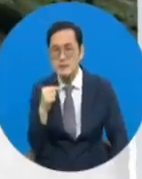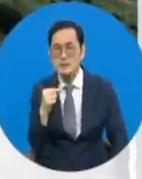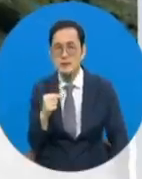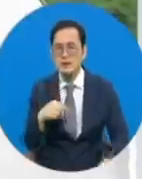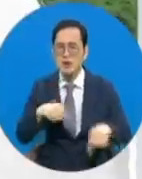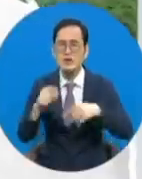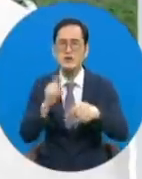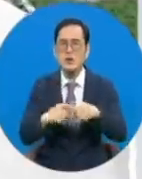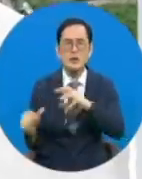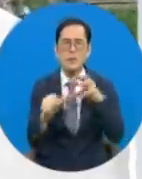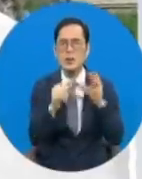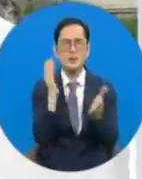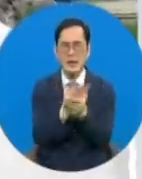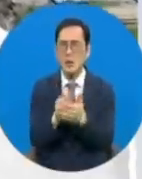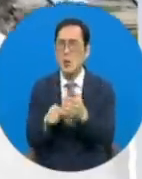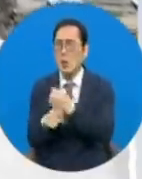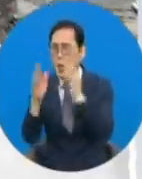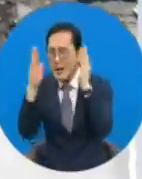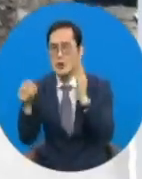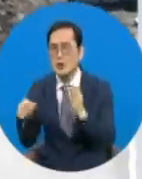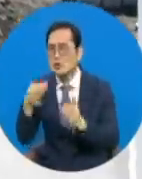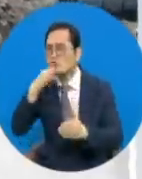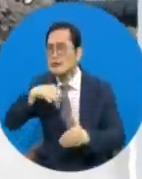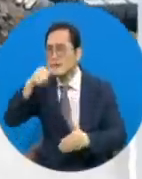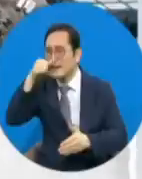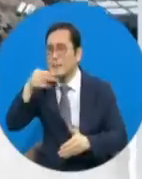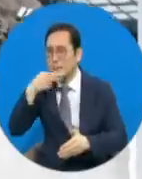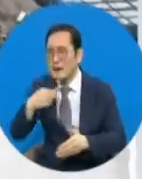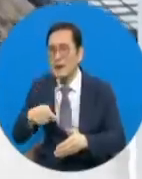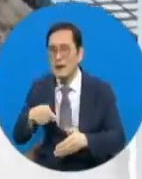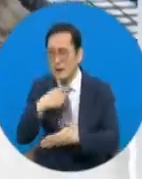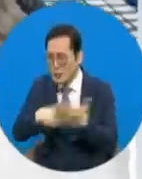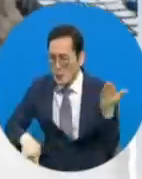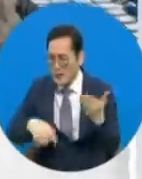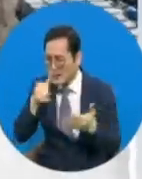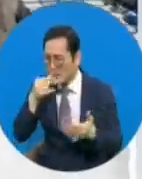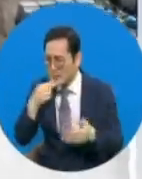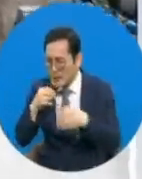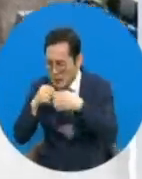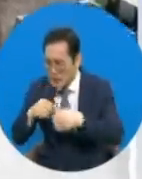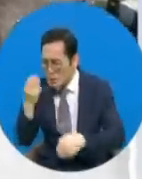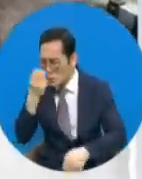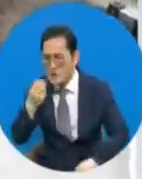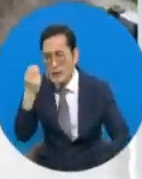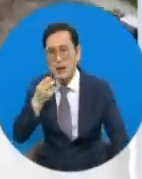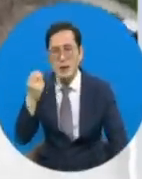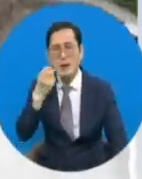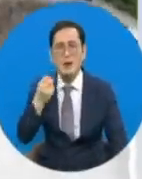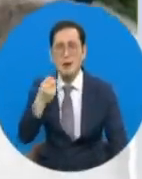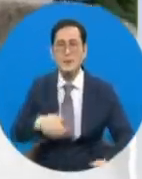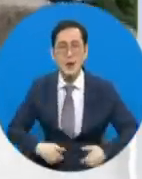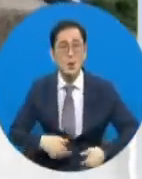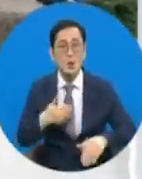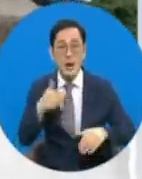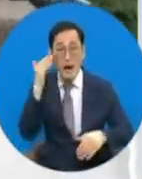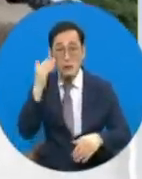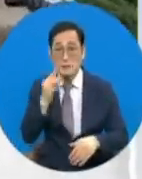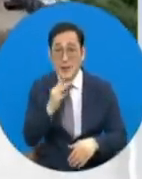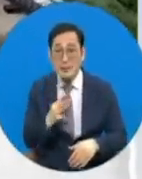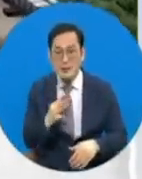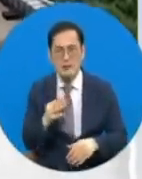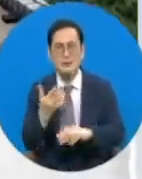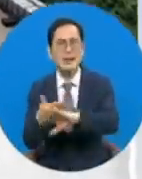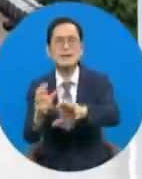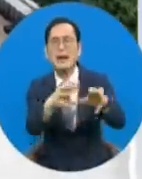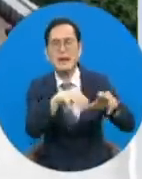과학적인 접근이 필요하겠죠. 이것은 대한민국만이 걸려있는 문제가 아니라 태평양 바닷가 또 그 바다 해류를 통해서 전 세계가